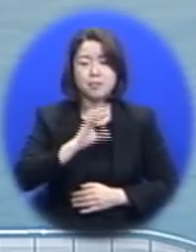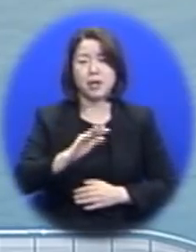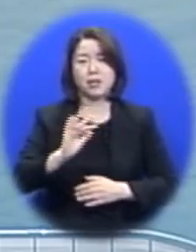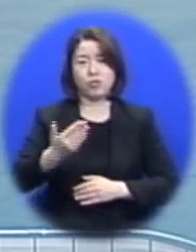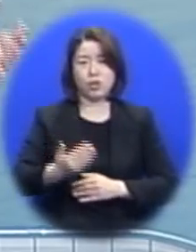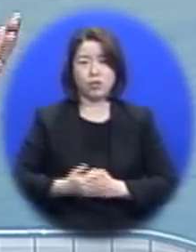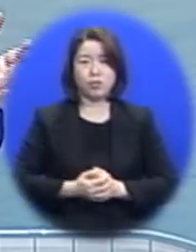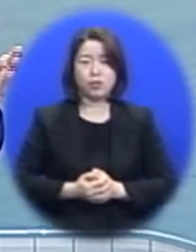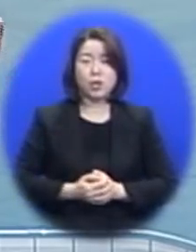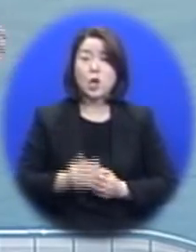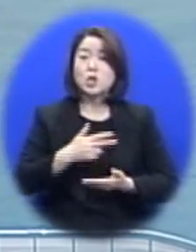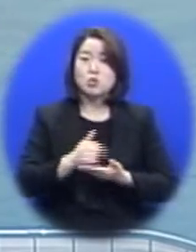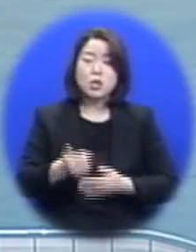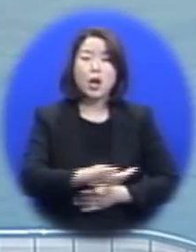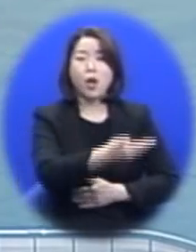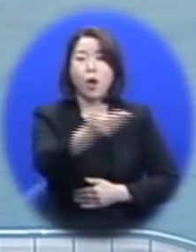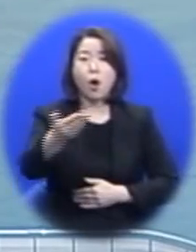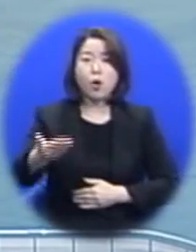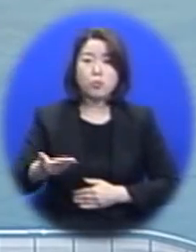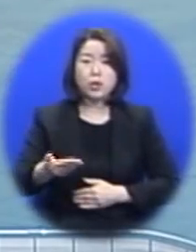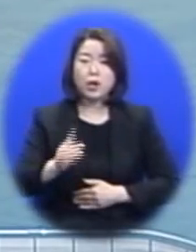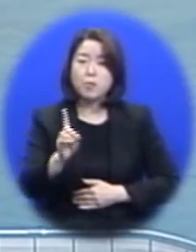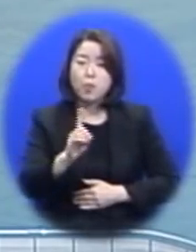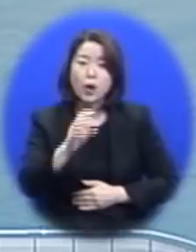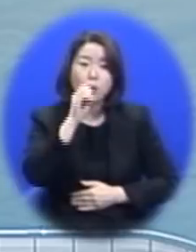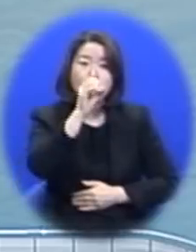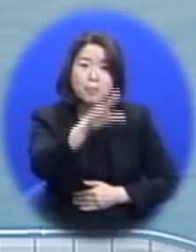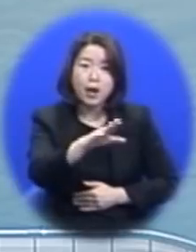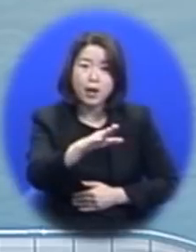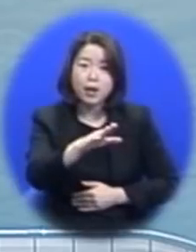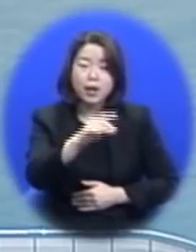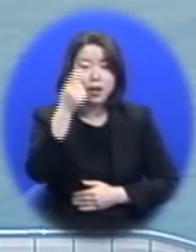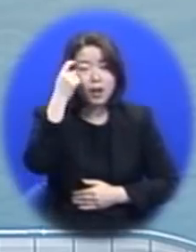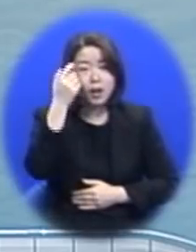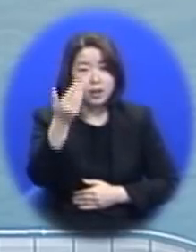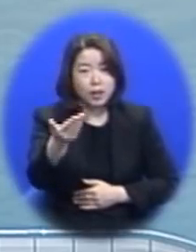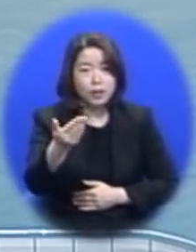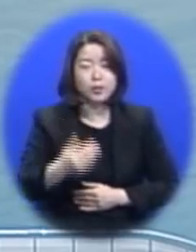여러분, 주님은 여러분에게는 뭐라고 말씀하실 것 같습니까?